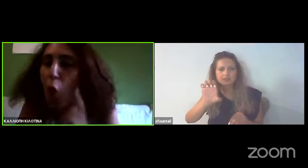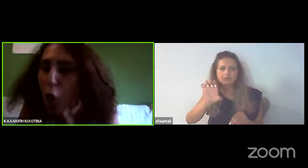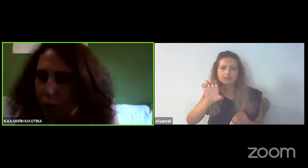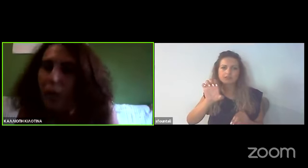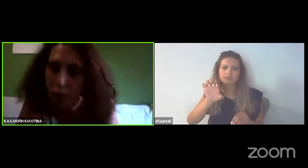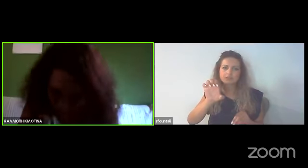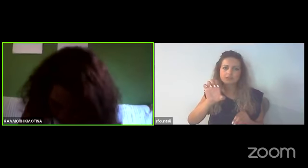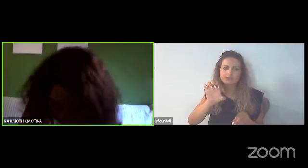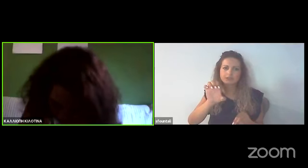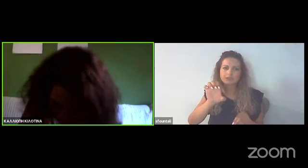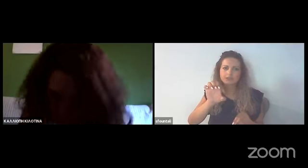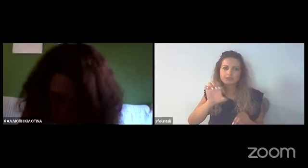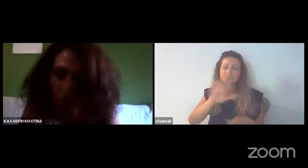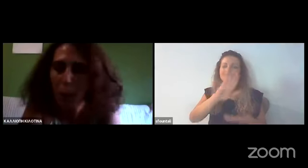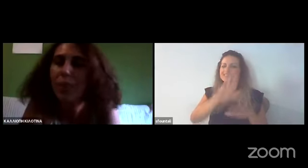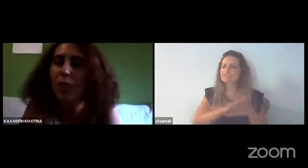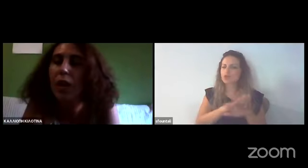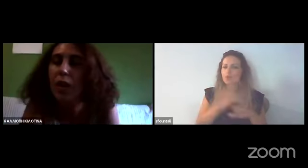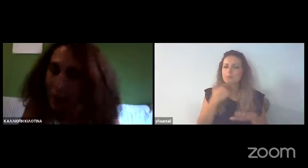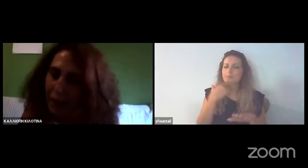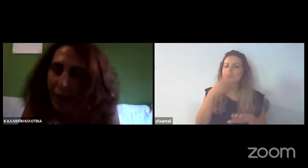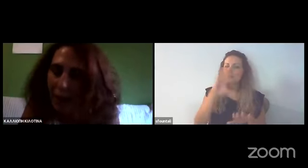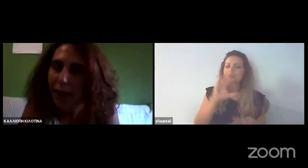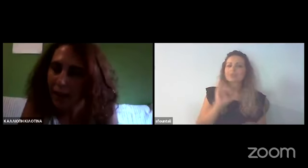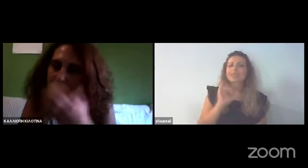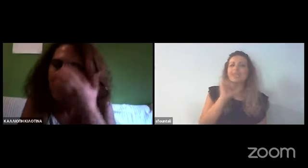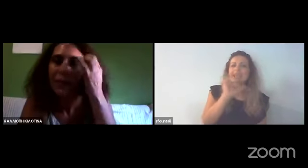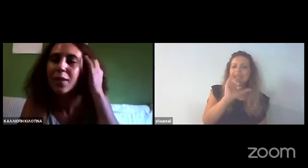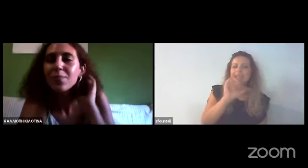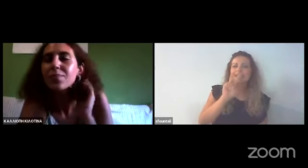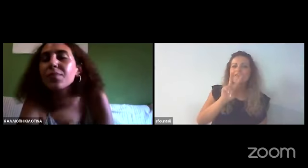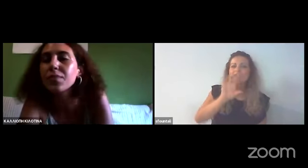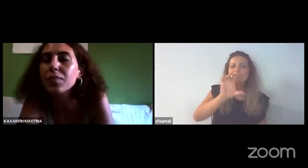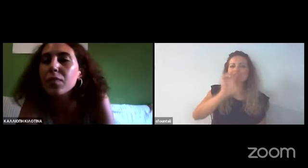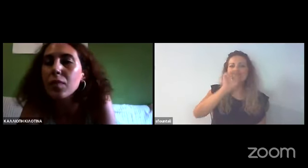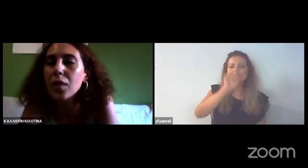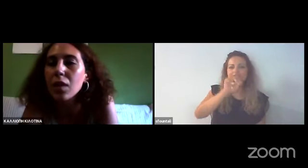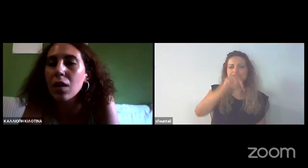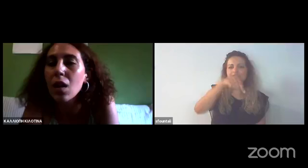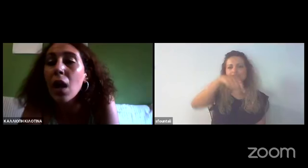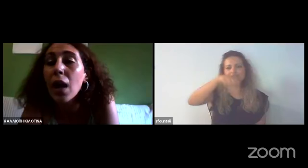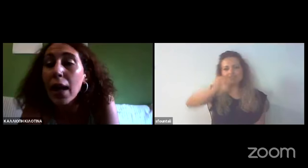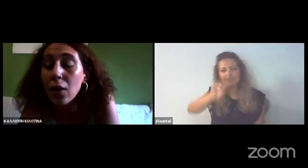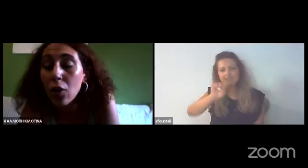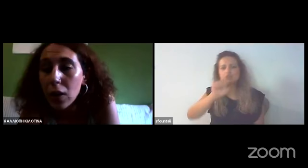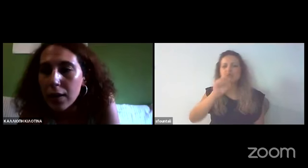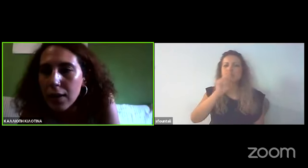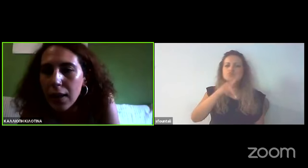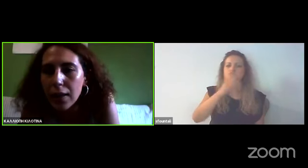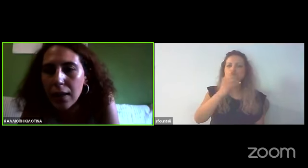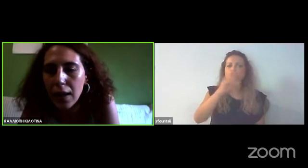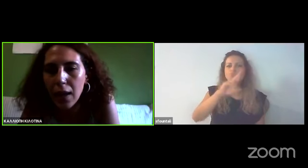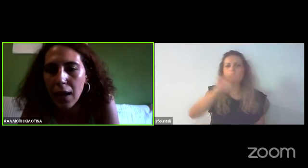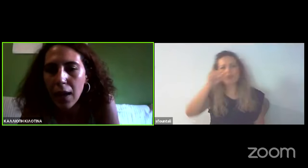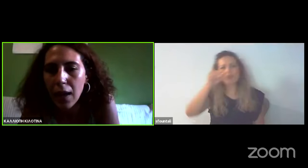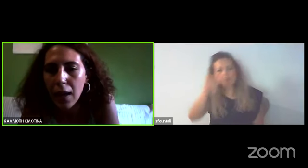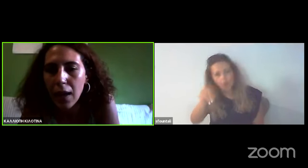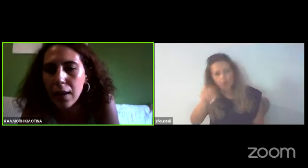revenge porn. Ναι, ναι, το εκδικητικό πορνό, ένα είδος βιασμού διαδικτυακού. Εννοείται